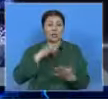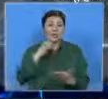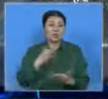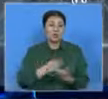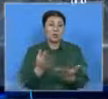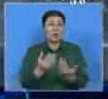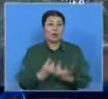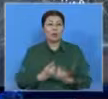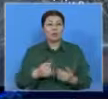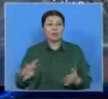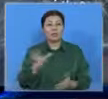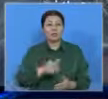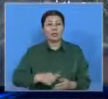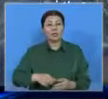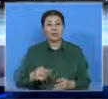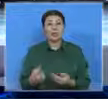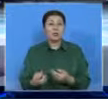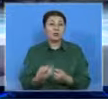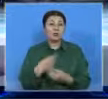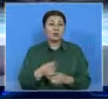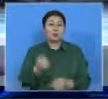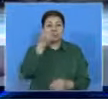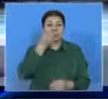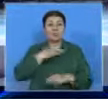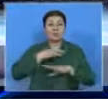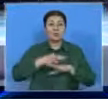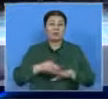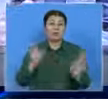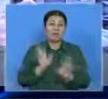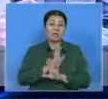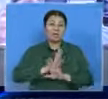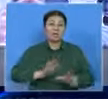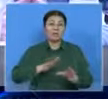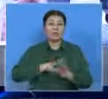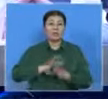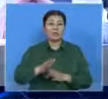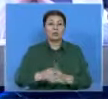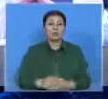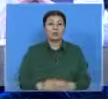kürsetken şalkarlıqtarga алғысын білдірді. Кеш барысында әсем әндер шырқалды.